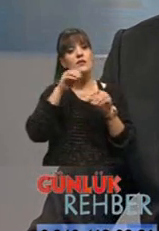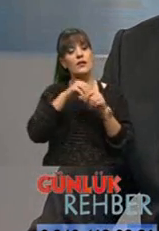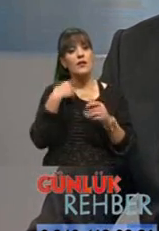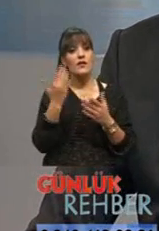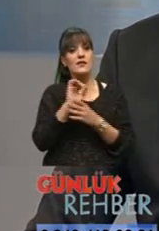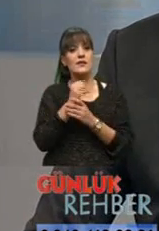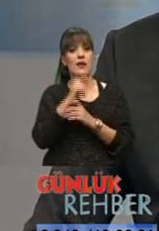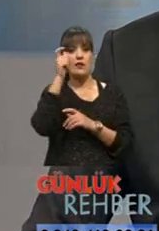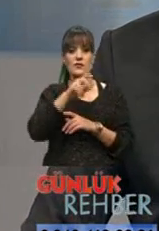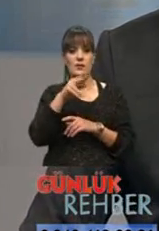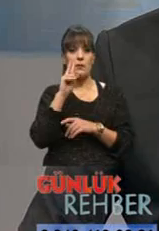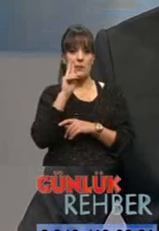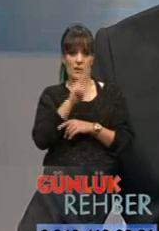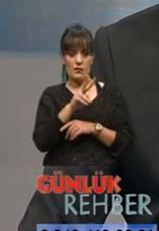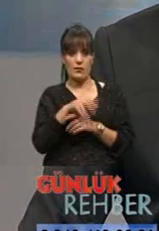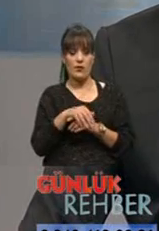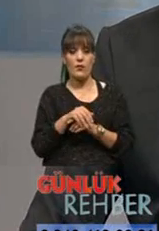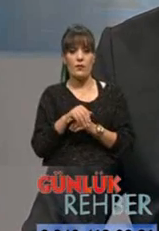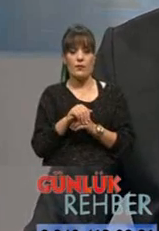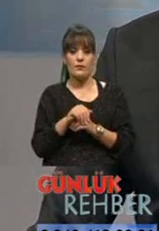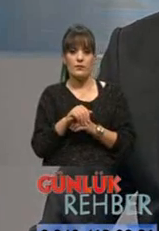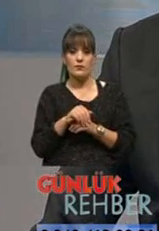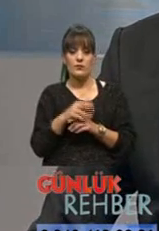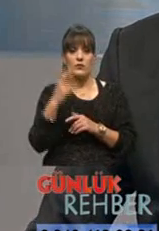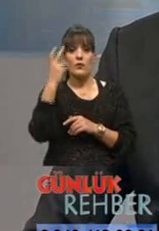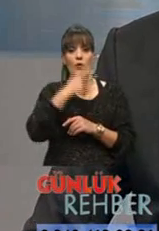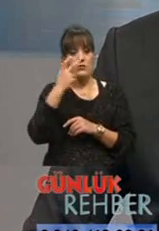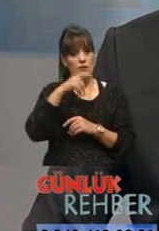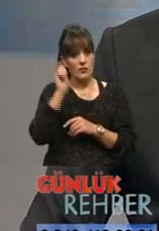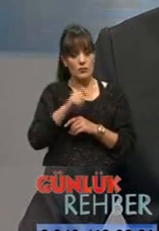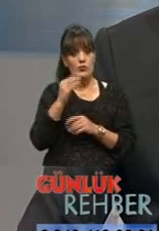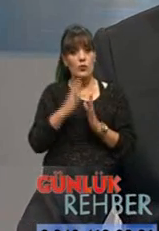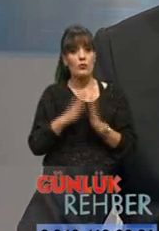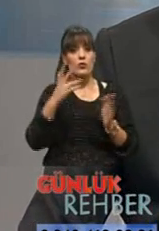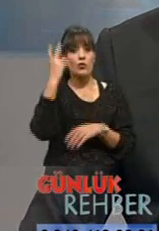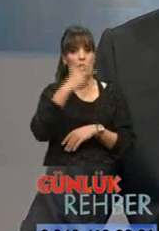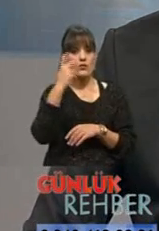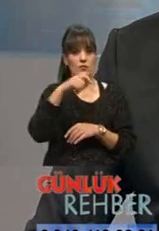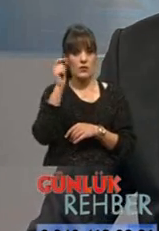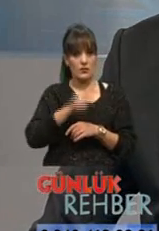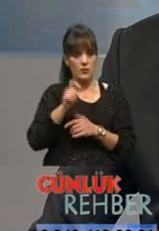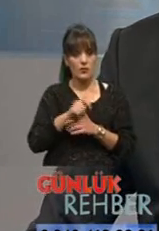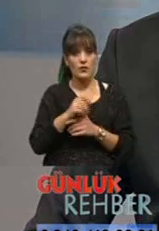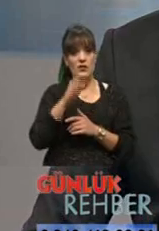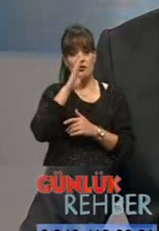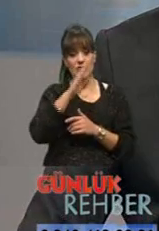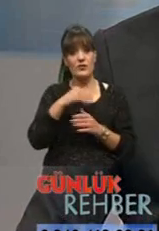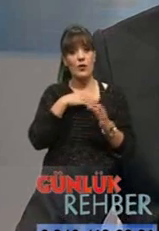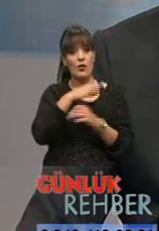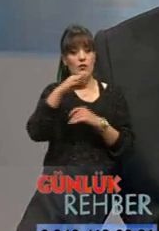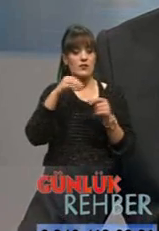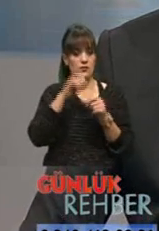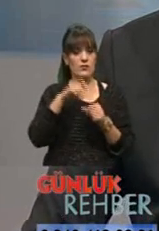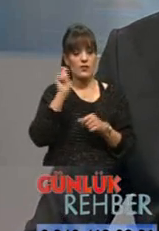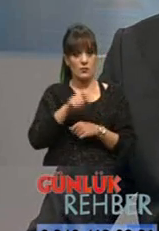sanatçı gözüyle bakılıyor tamamen. Konserler yapılıyor. Çok büyük konserler yapıyor. Ciddi